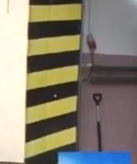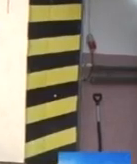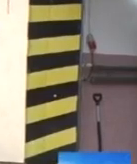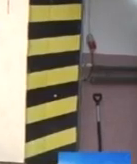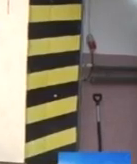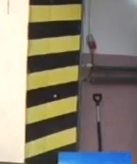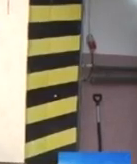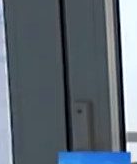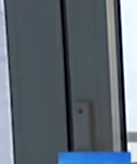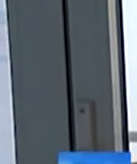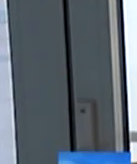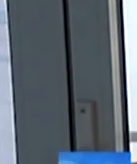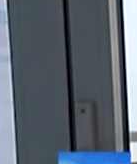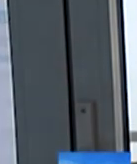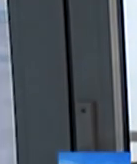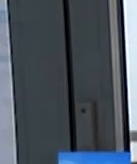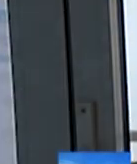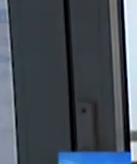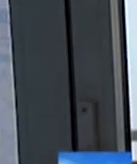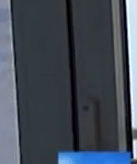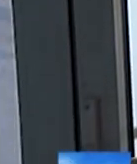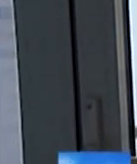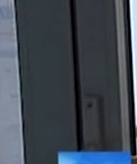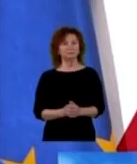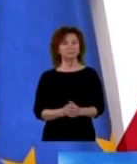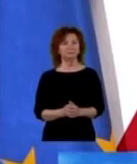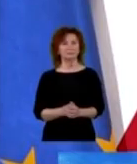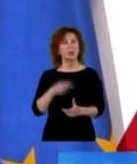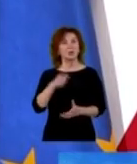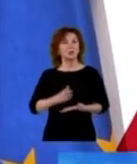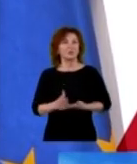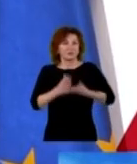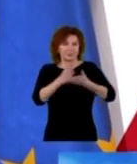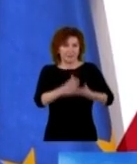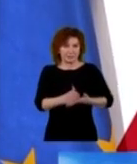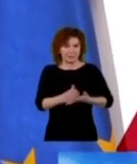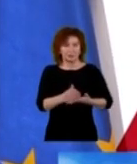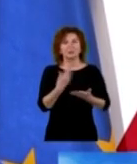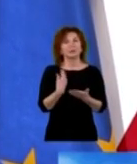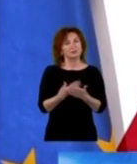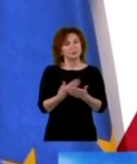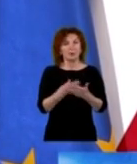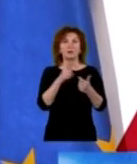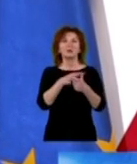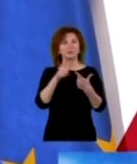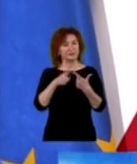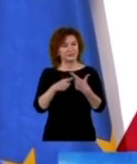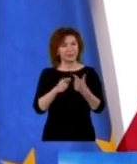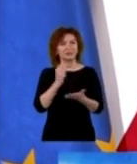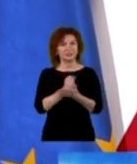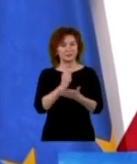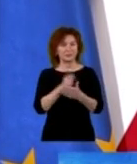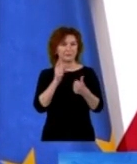Strażacy pomagają między innymi w dowozie osób starszych do punktów szczepień. To wsparcie polega na dwóch elementach zasadniczych. To jest